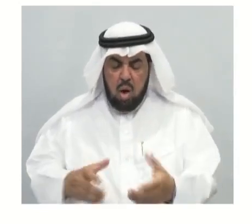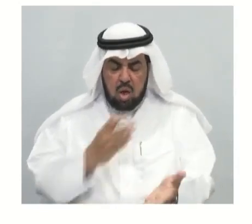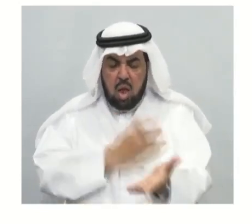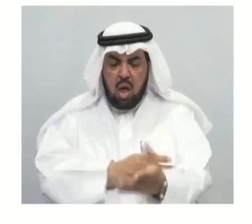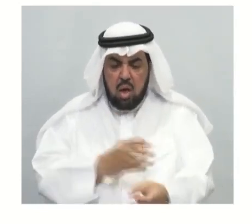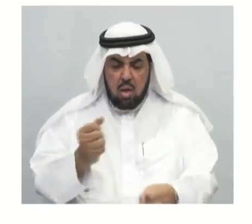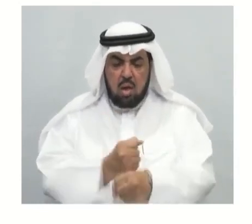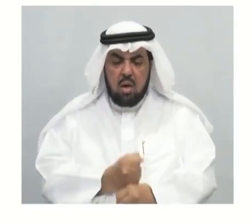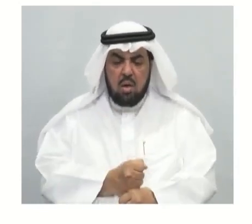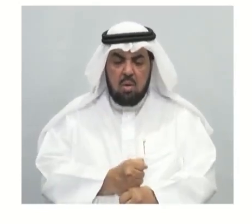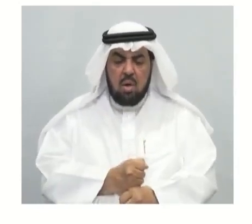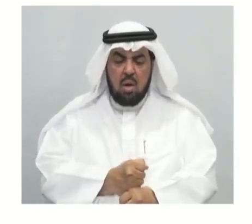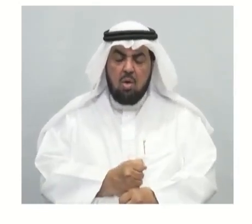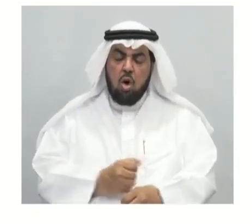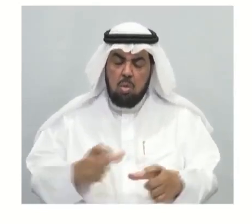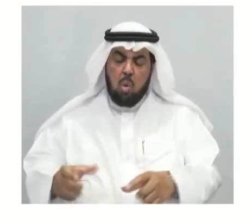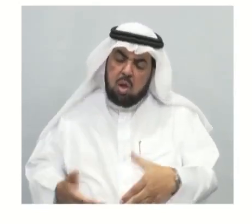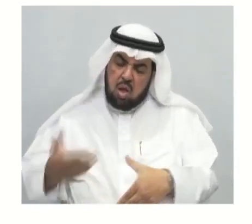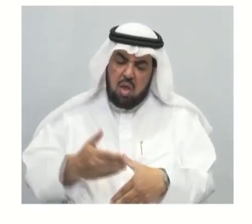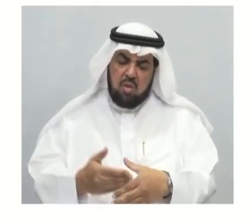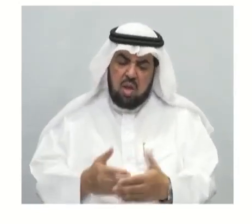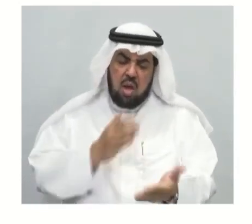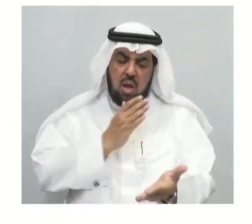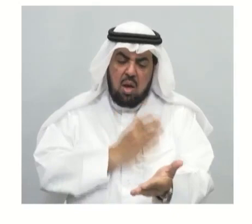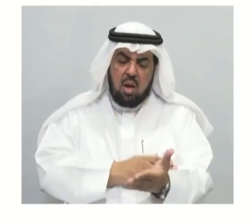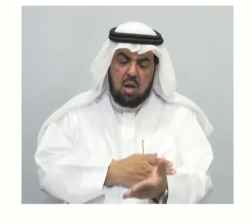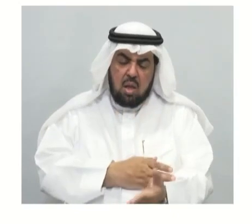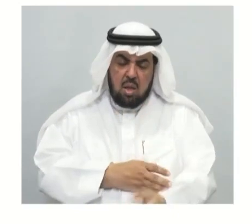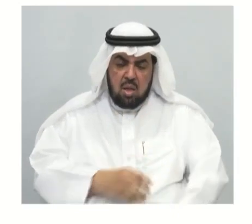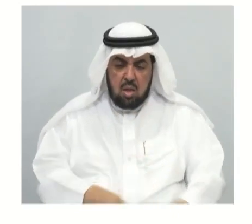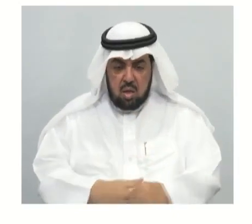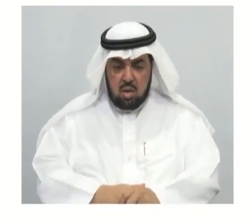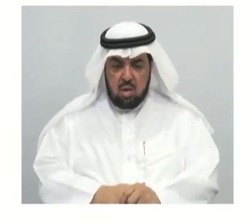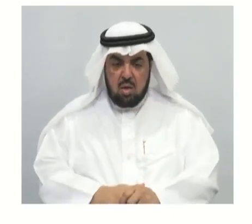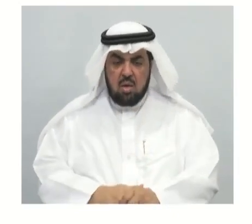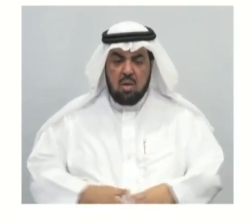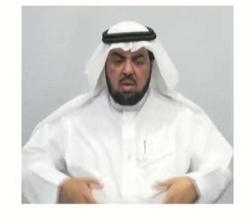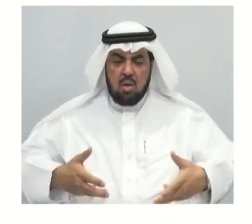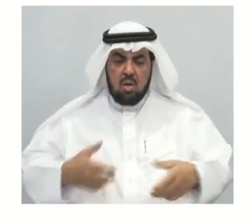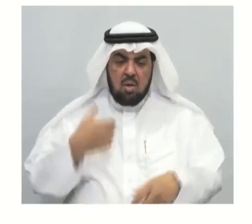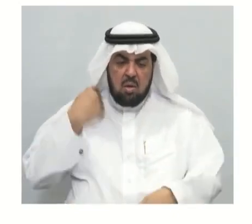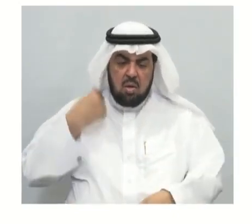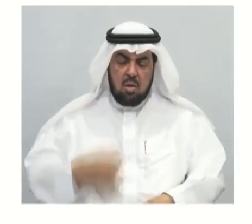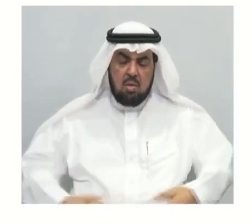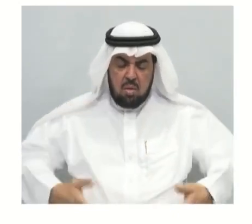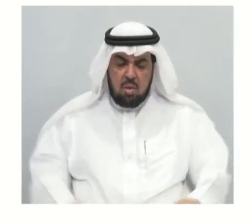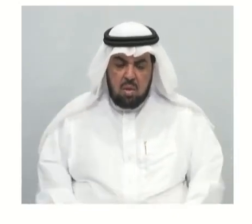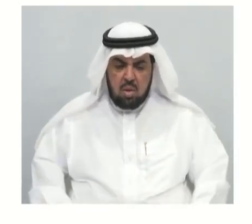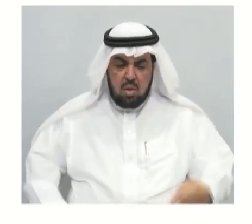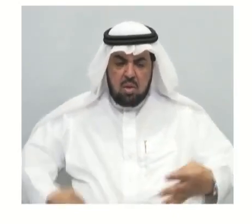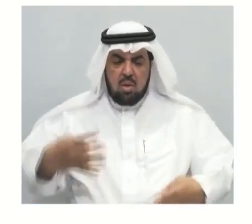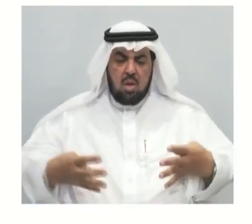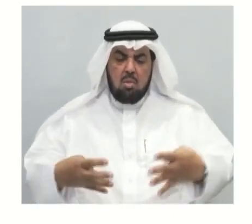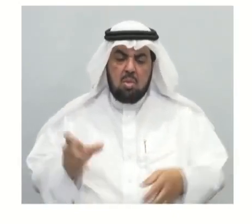مكونات تقرير الاعم مكونات اضافيه للتقرير عزيزي الطالب